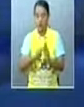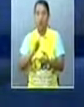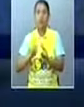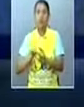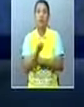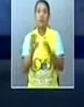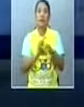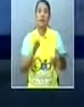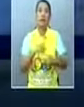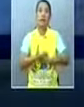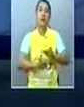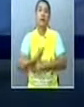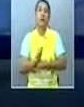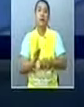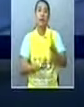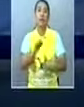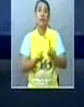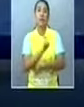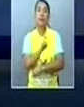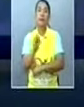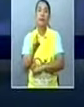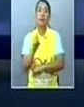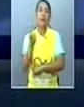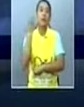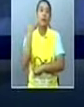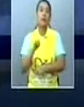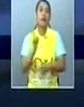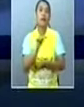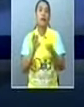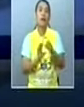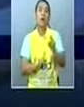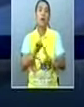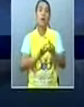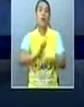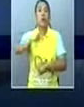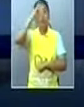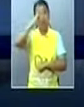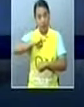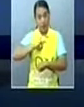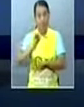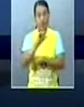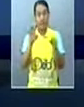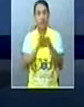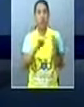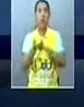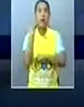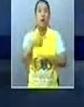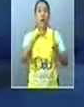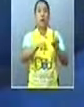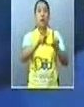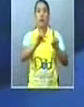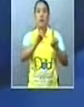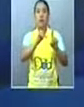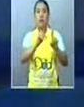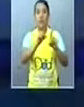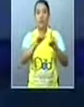าดหุ้นนะคะเมื่อวันศุกร์ที่ผ่านมาตลาดหุ้นไทยนั้นลงไปทำระดับต่ำสุดใหม่นะคะจากระดับเดิม 1,341 จุดนะ